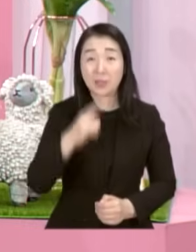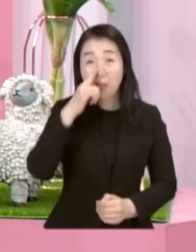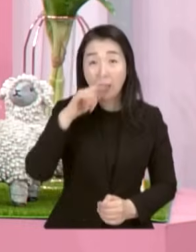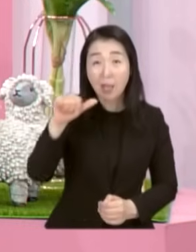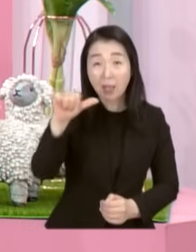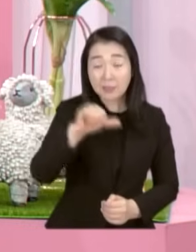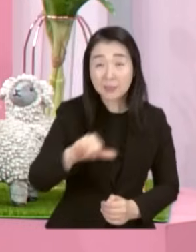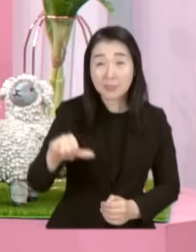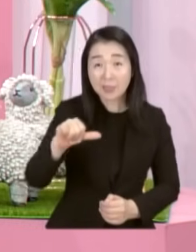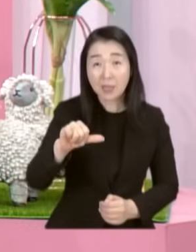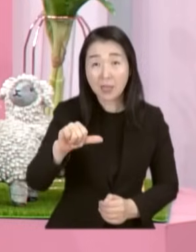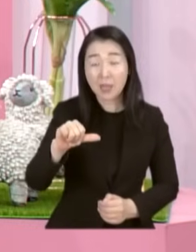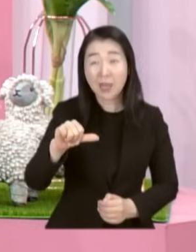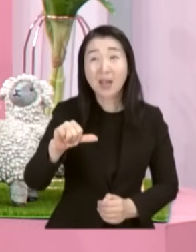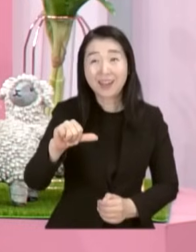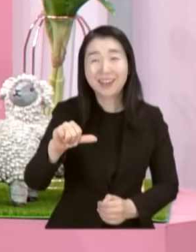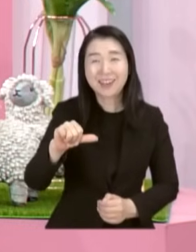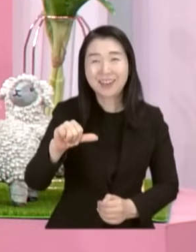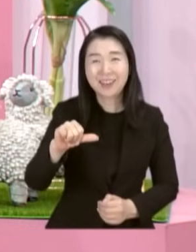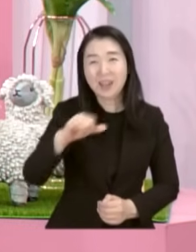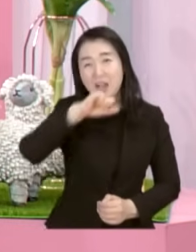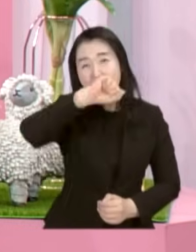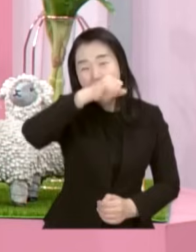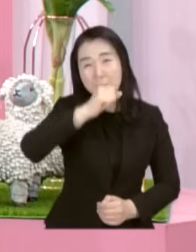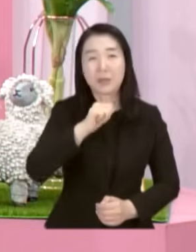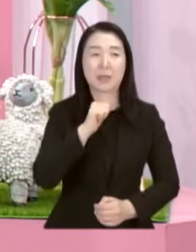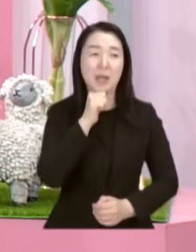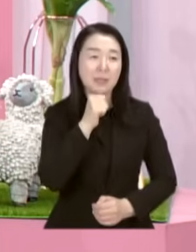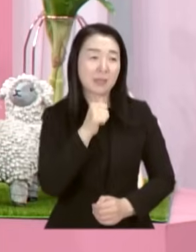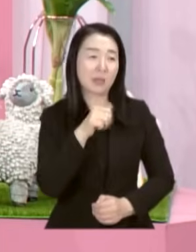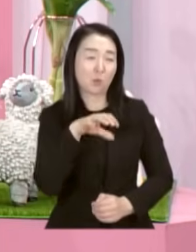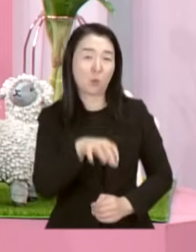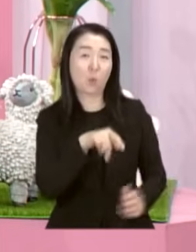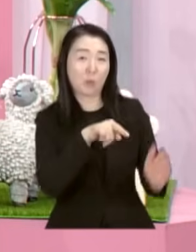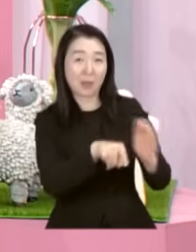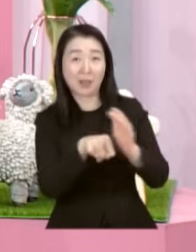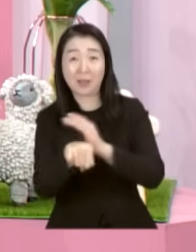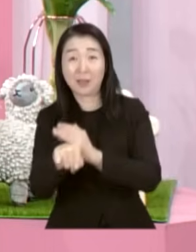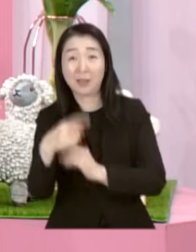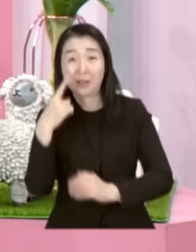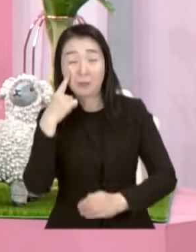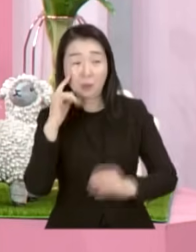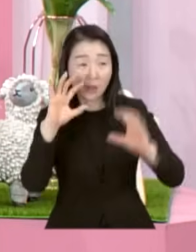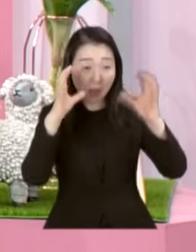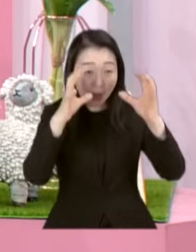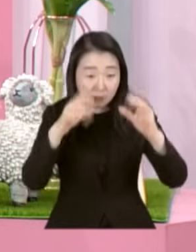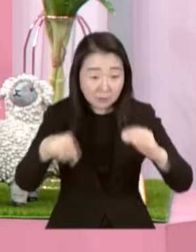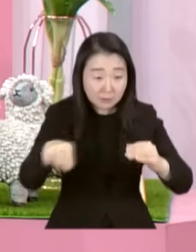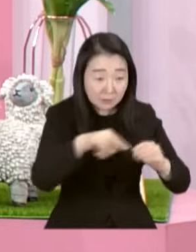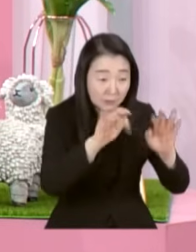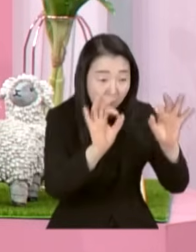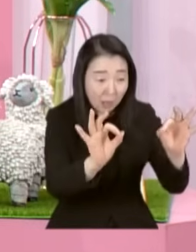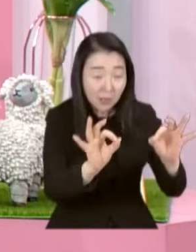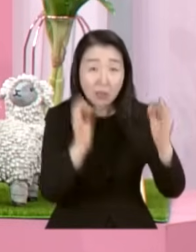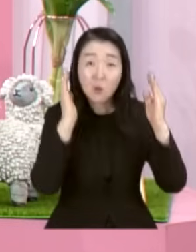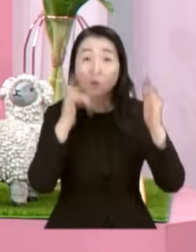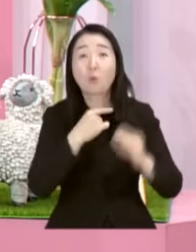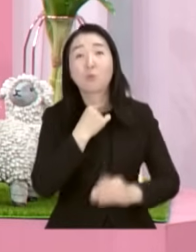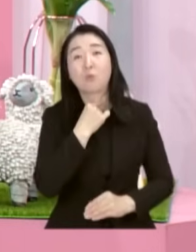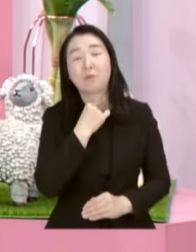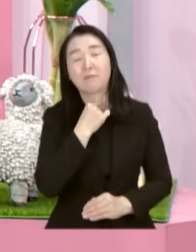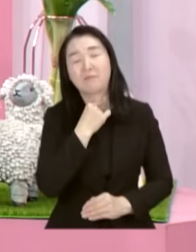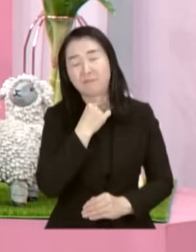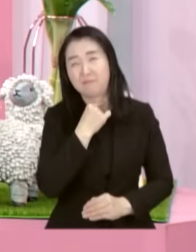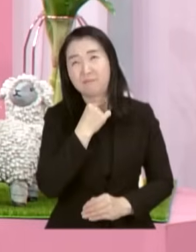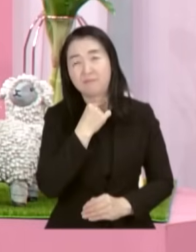아시아, 아프리카, 중남미의 가난한 마을을 일부러 찾아갔거든요. 네. 예. 그러면 그런 아이들 가운데